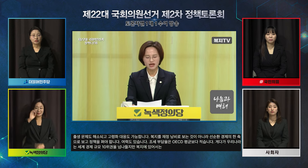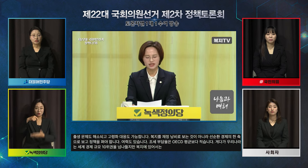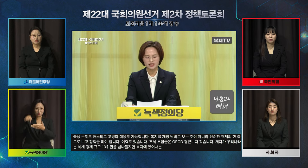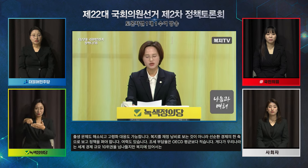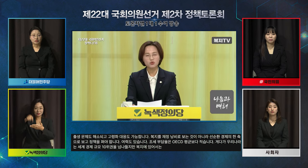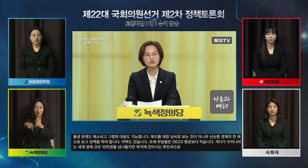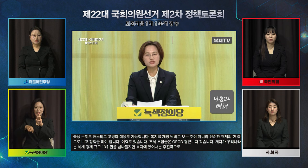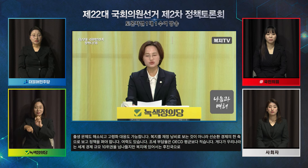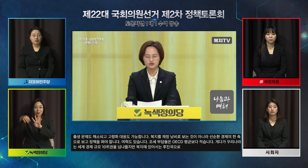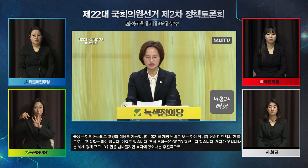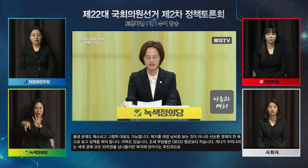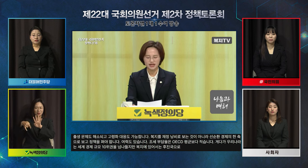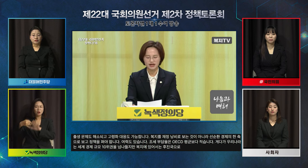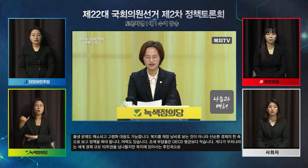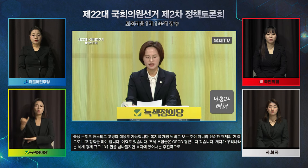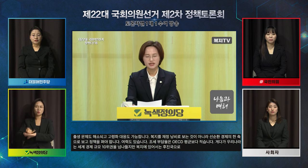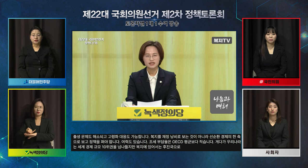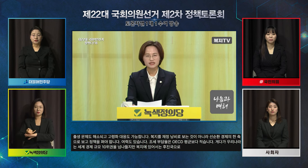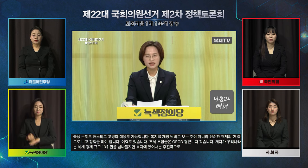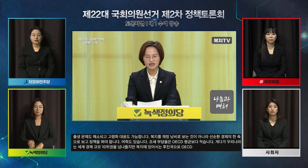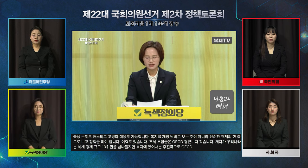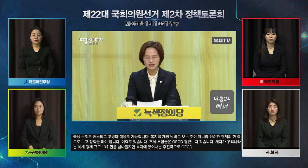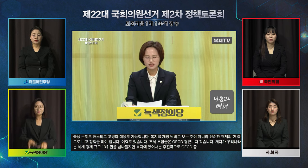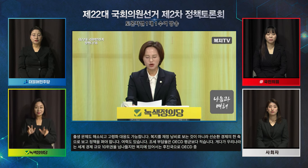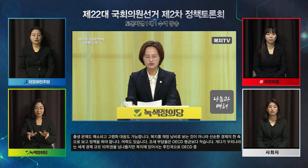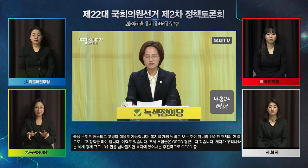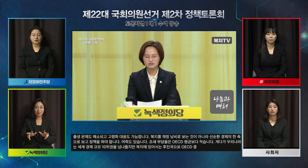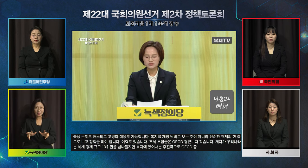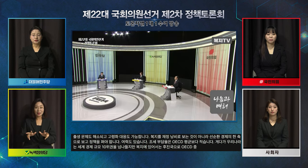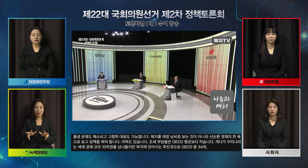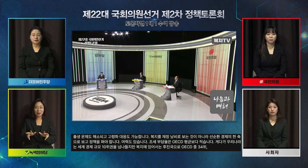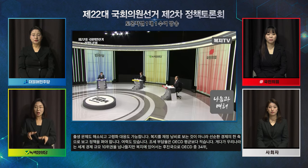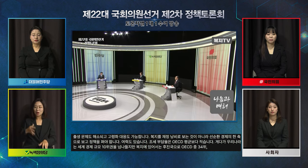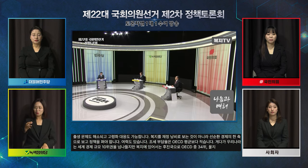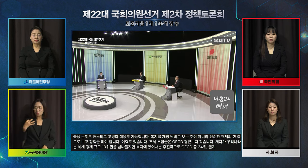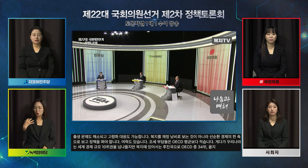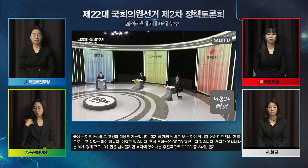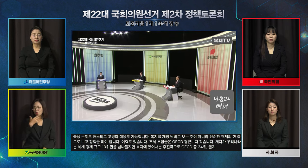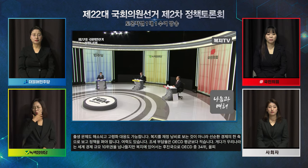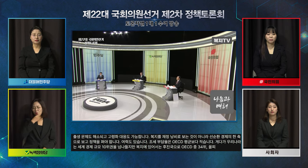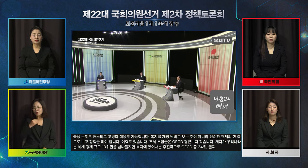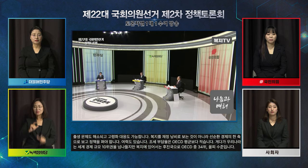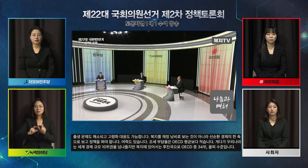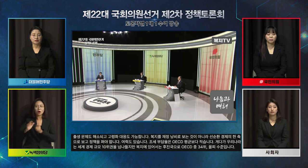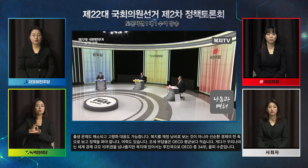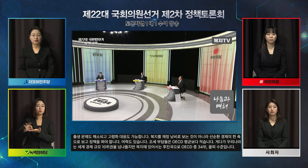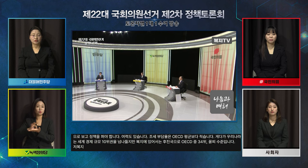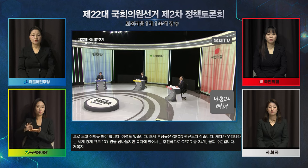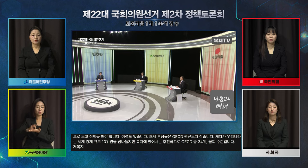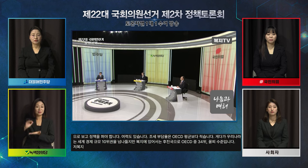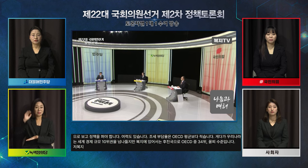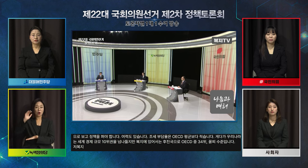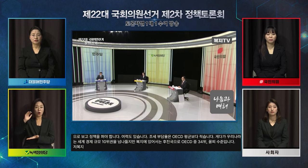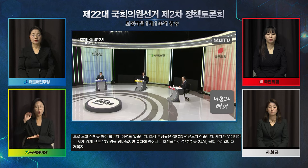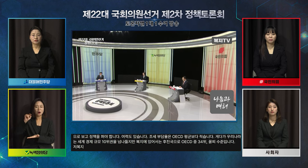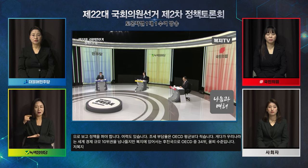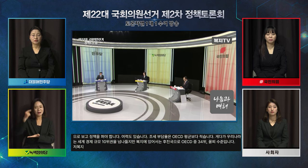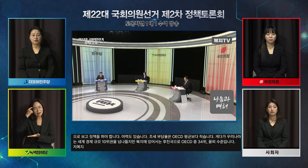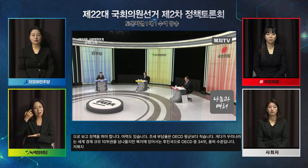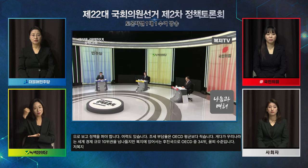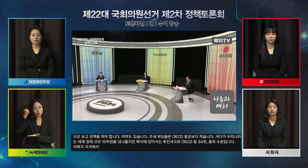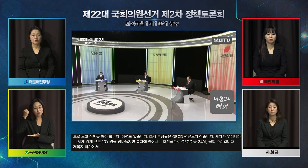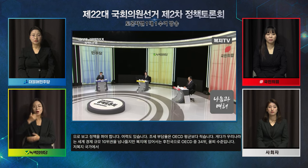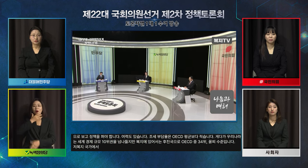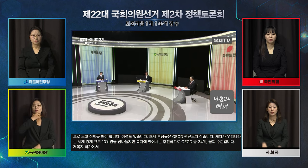34위 꼴찌 수준입니다. 이제 저복지 국가에서 적점부담을 기반으로 한